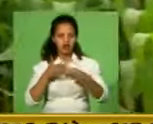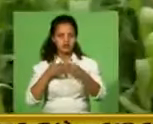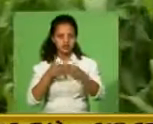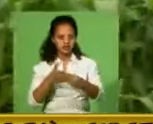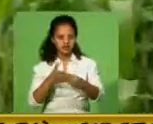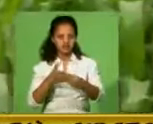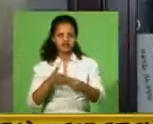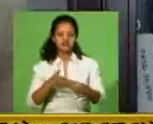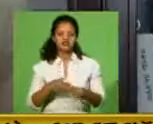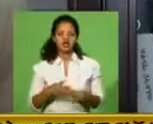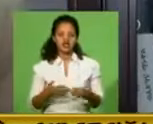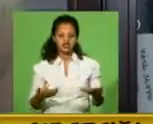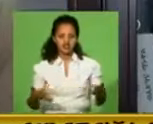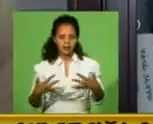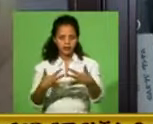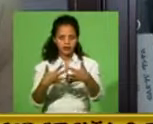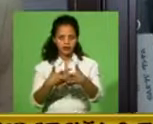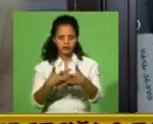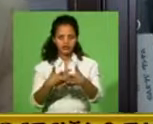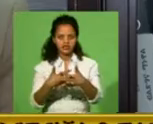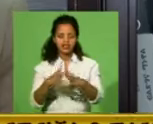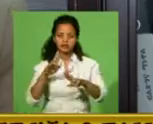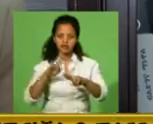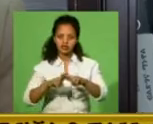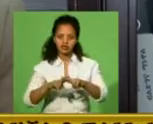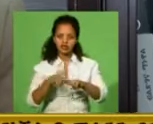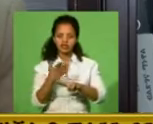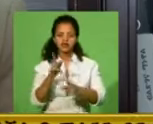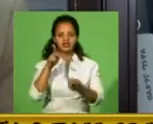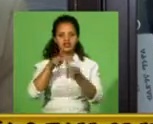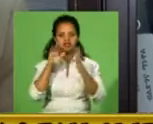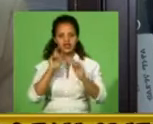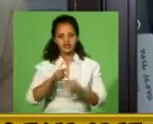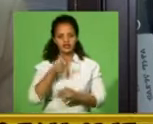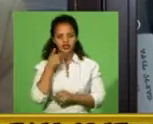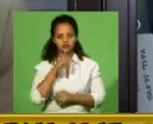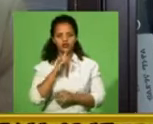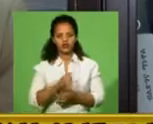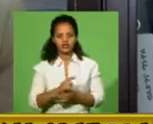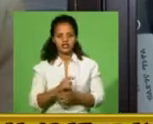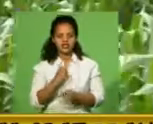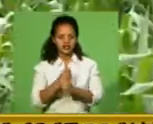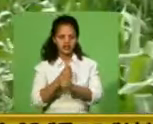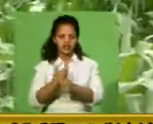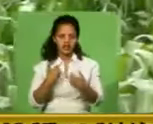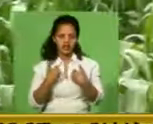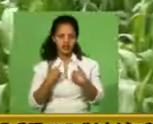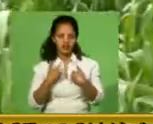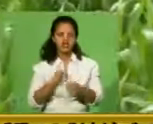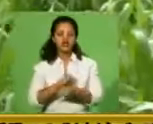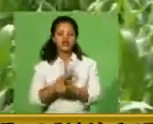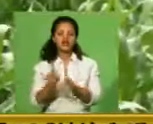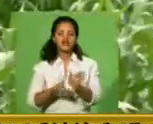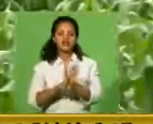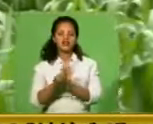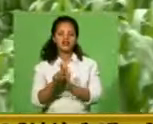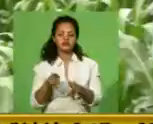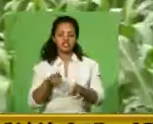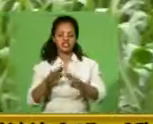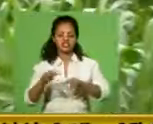ህዝባችንን አስተባብሮ የተቀመጠውን ግብ ማሳካት ያለበት ተብሎ ነው ርብርብ የተደረገ ያለው። የኮሮና ቫይረስ